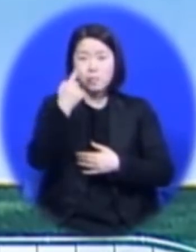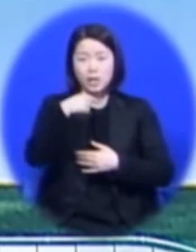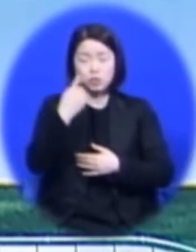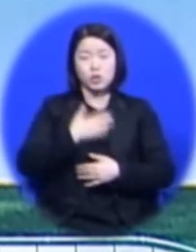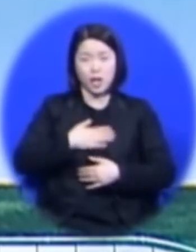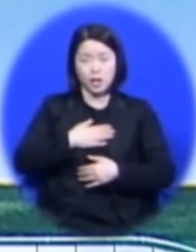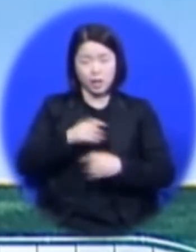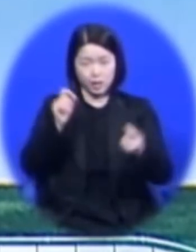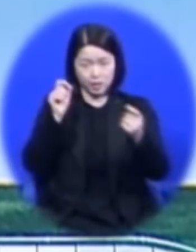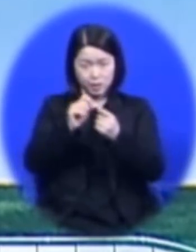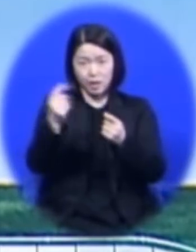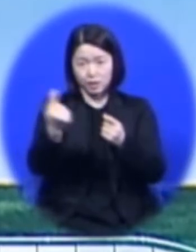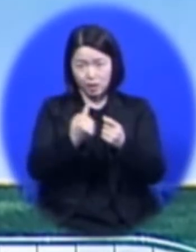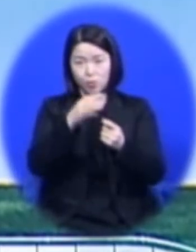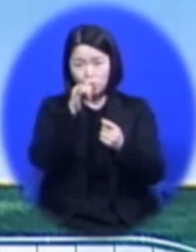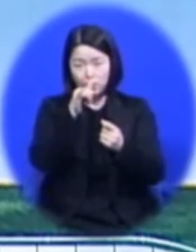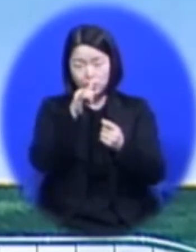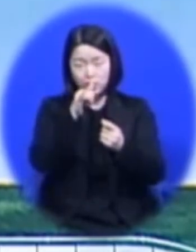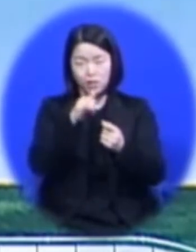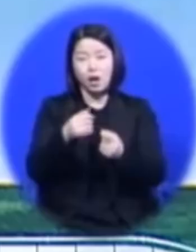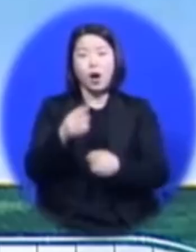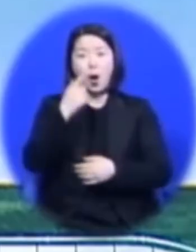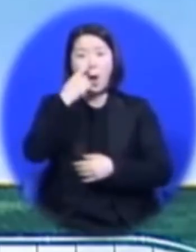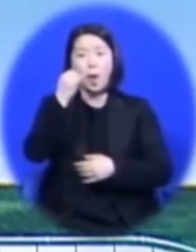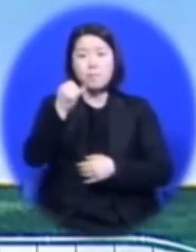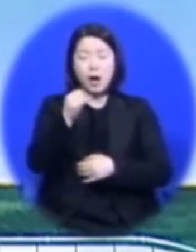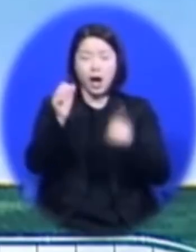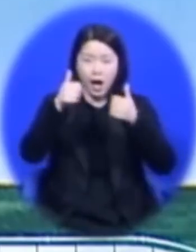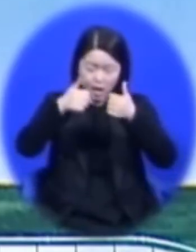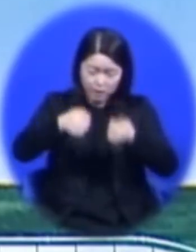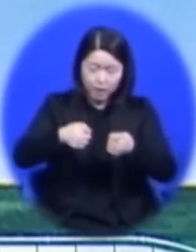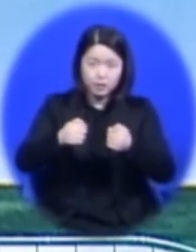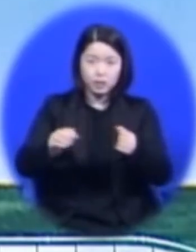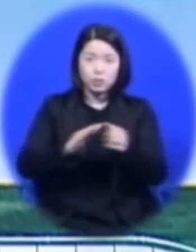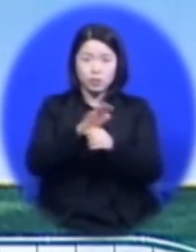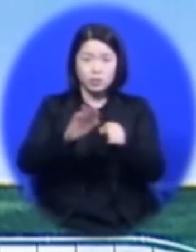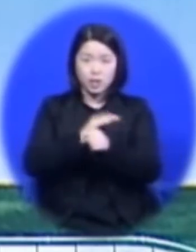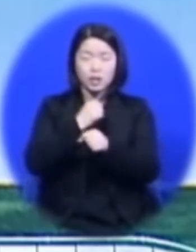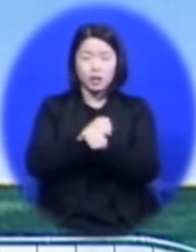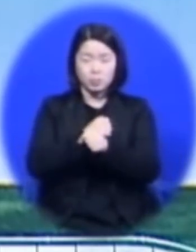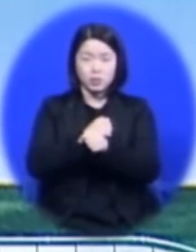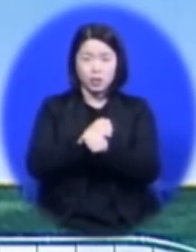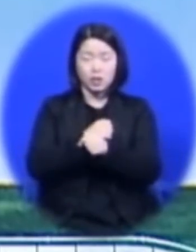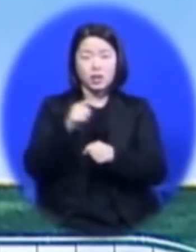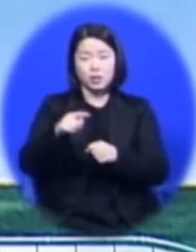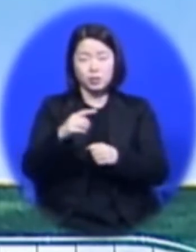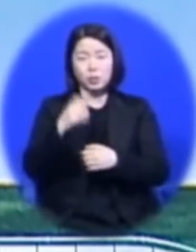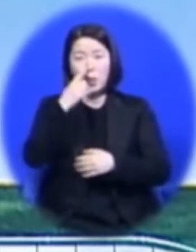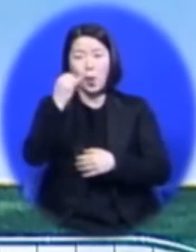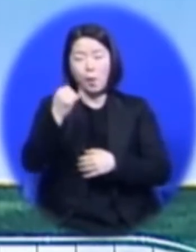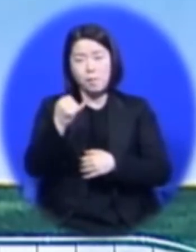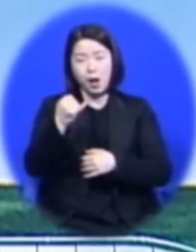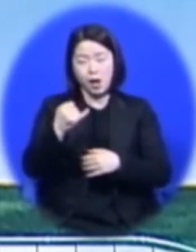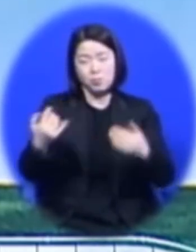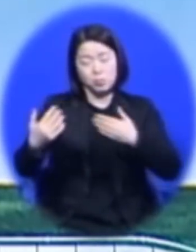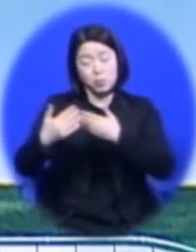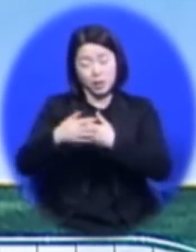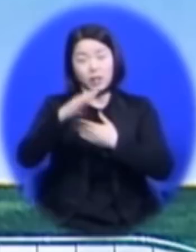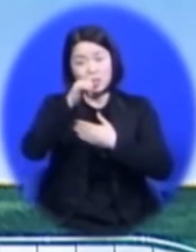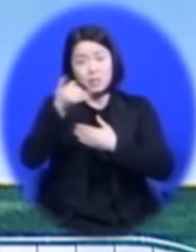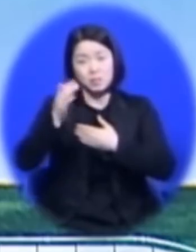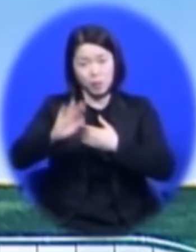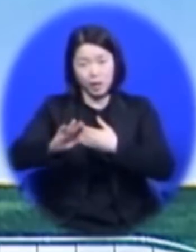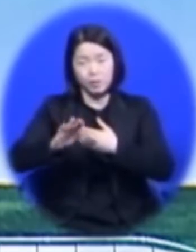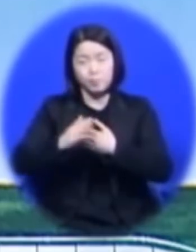다가는 나옵니다 엄마 안녕하세요 엄마 사랑합니다 그리고는 엄마 품에 이렇게 기대 긴 하지만